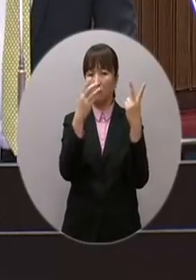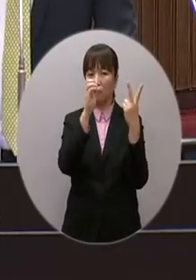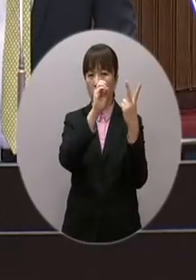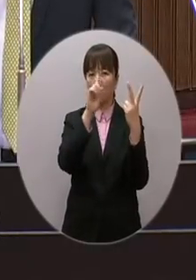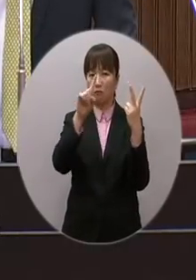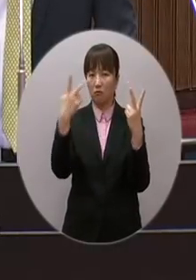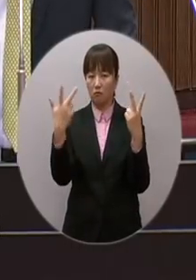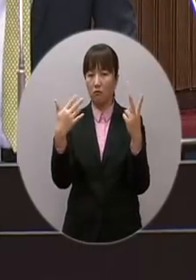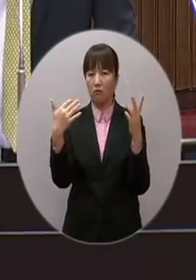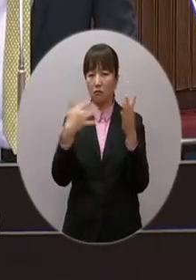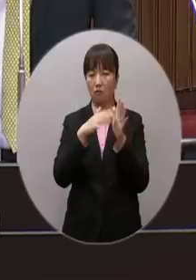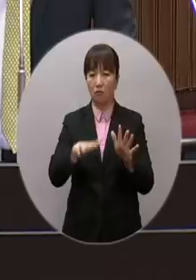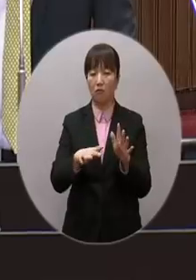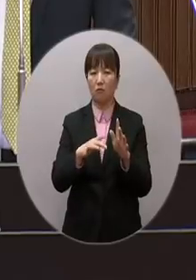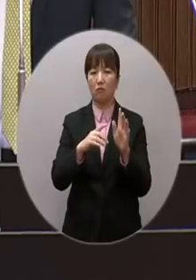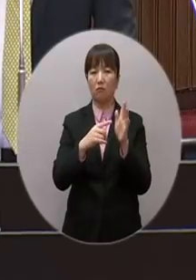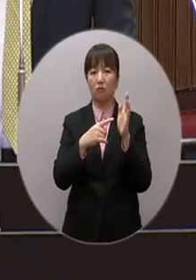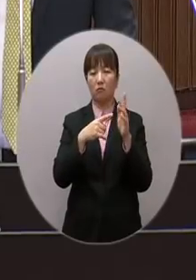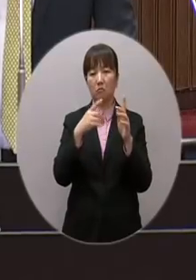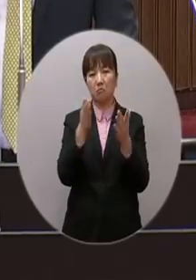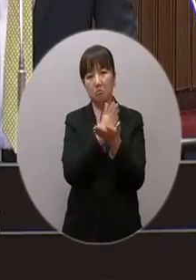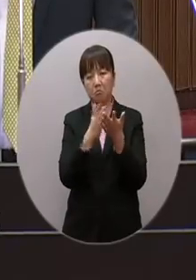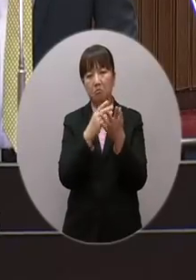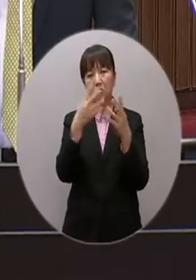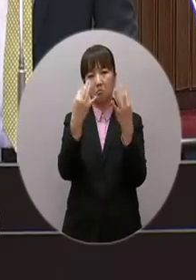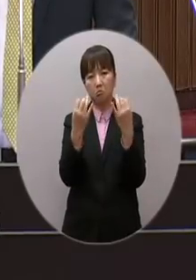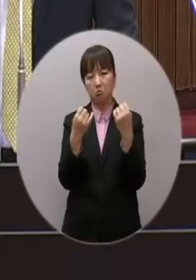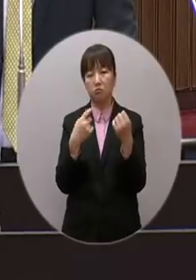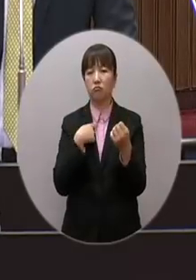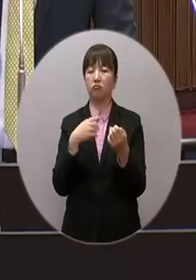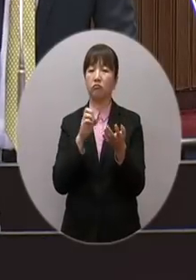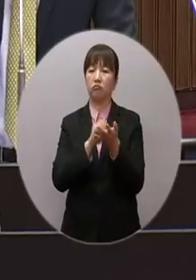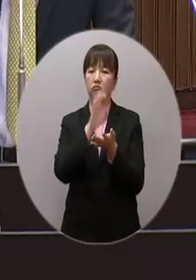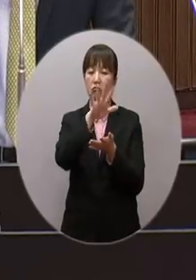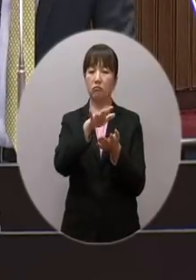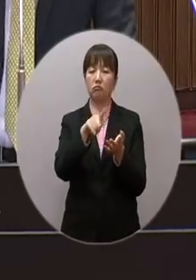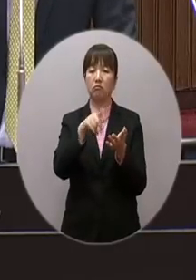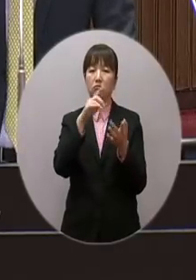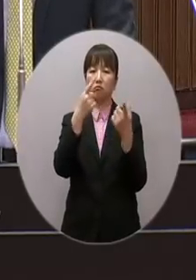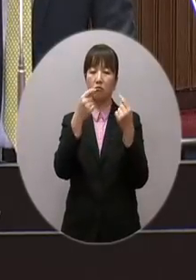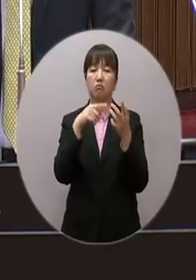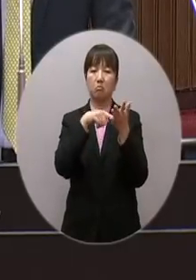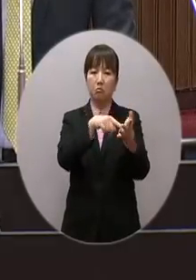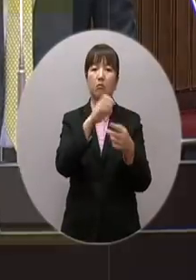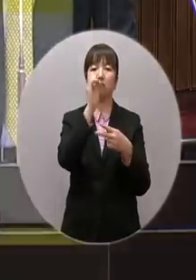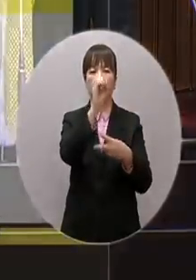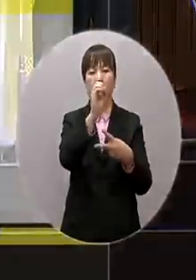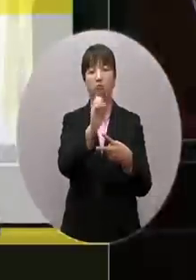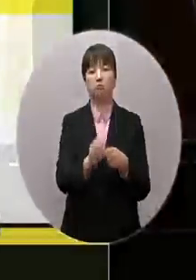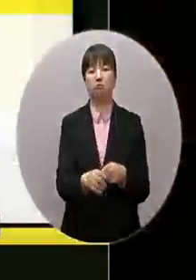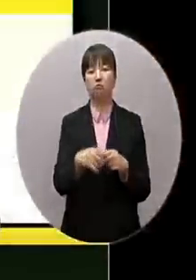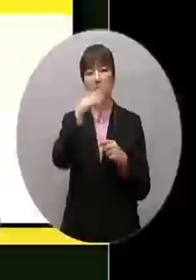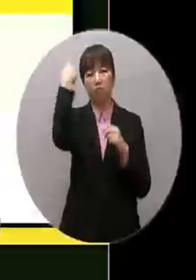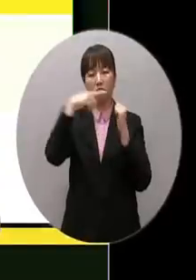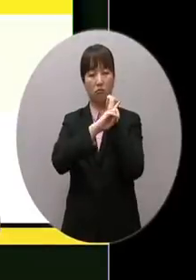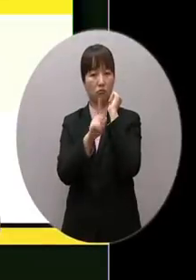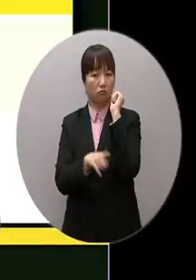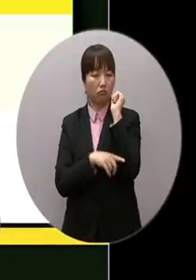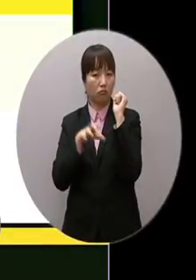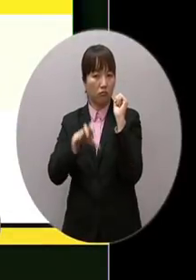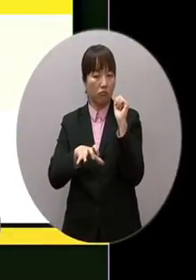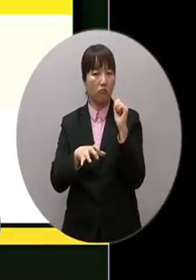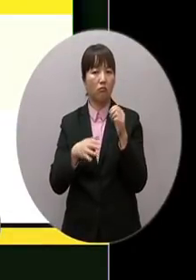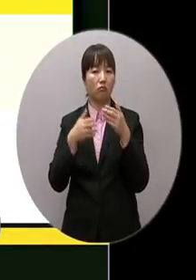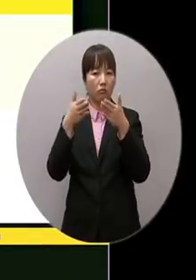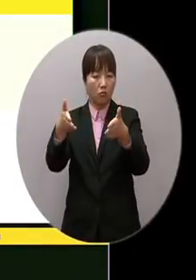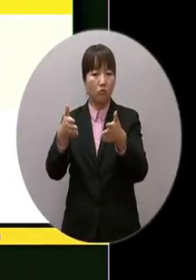2017年我们表现的数字，我跟院长报告一样是零件。司法院的部分我一定